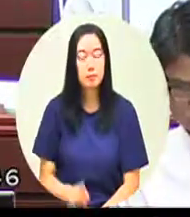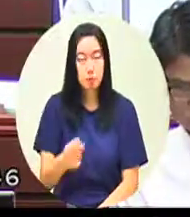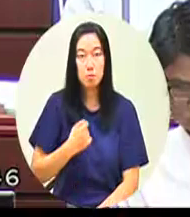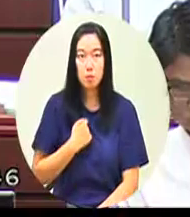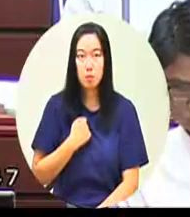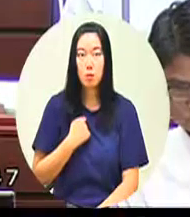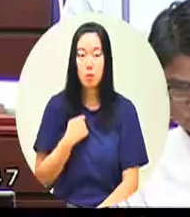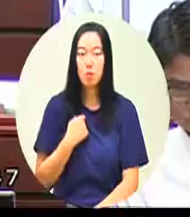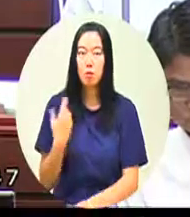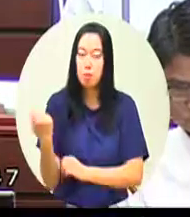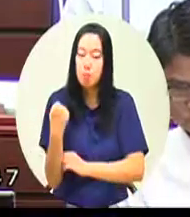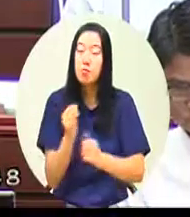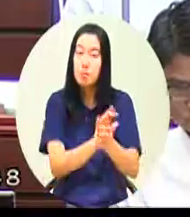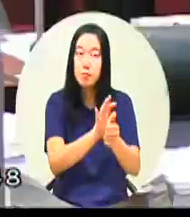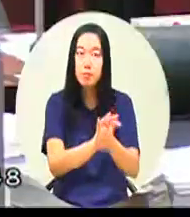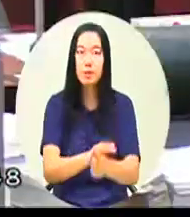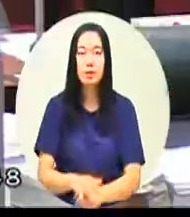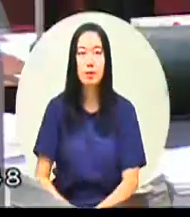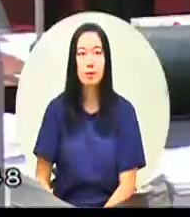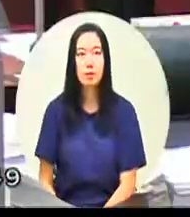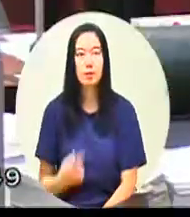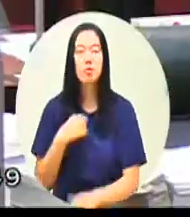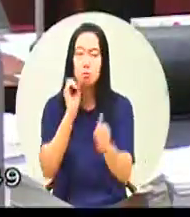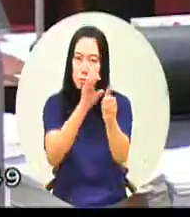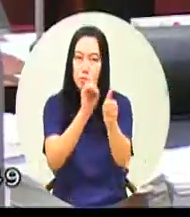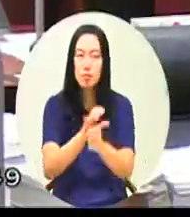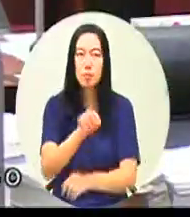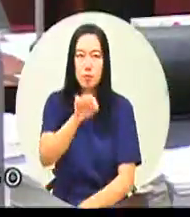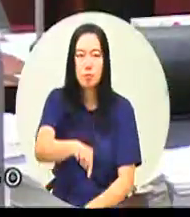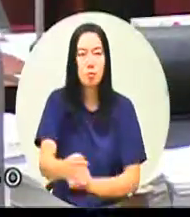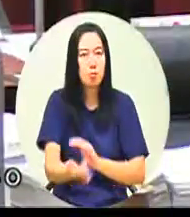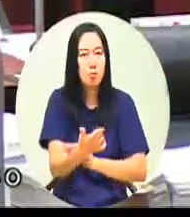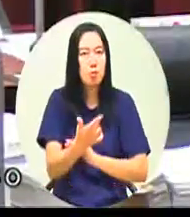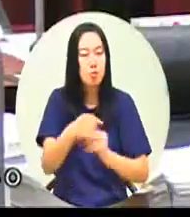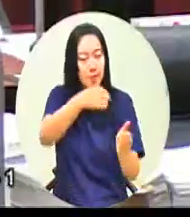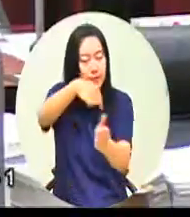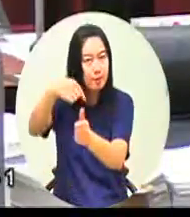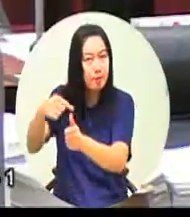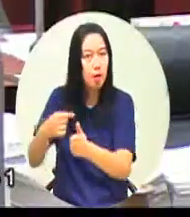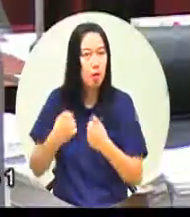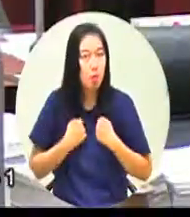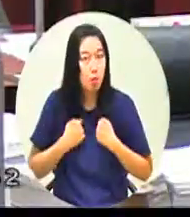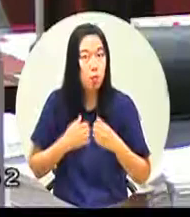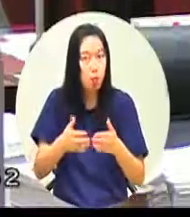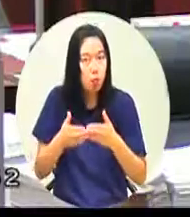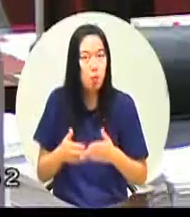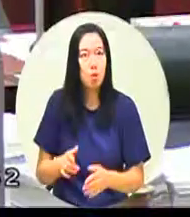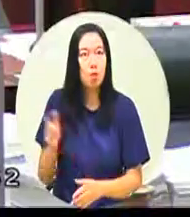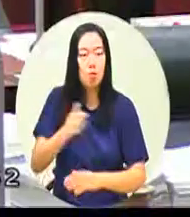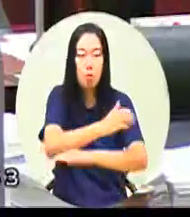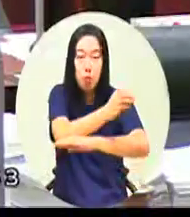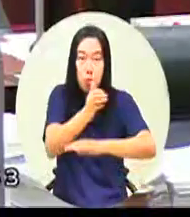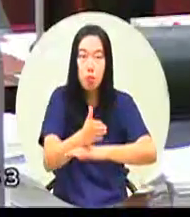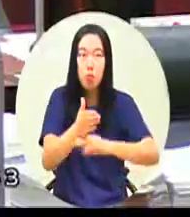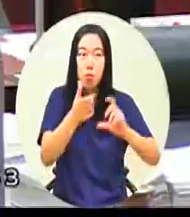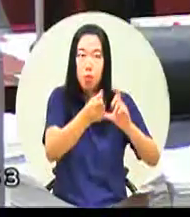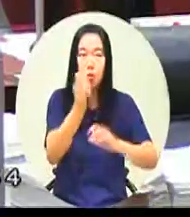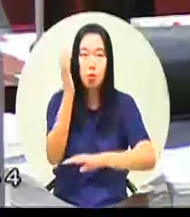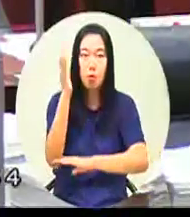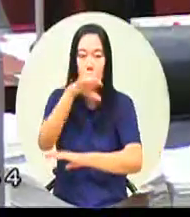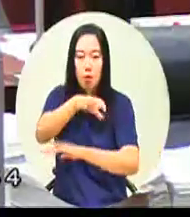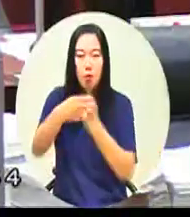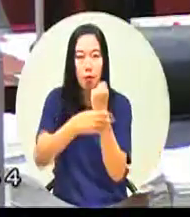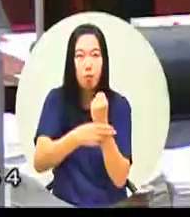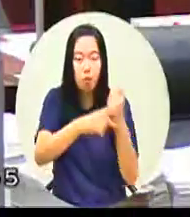量来甲帮忙。 所以这个我感觉就讲，这都是爱刚性要灌输的。有些乡镇承认你发生的照